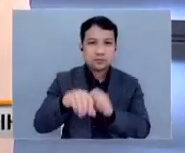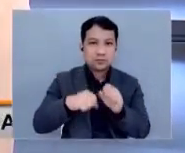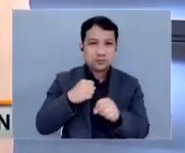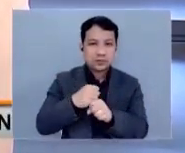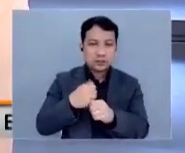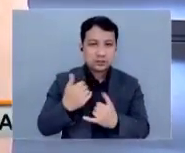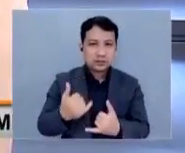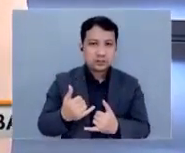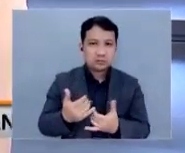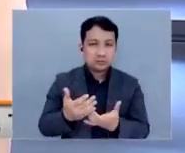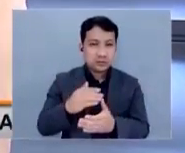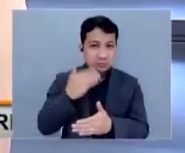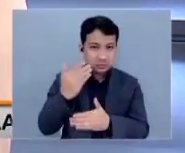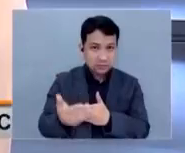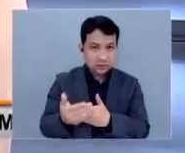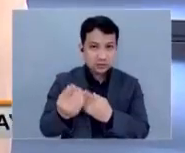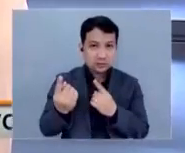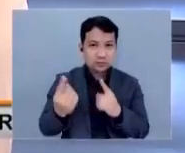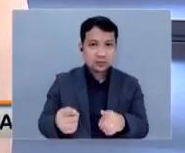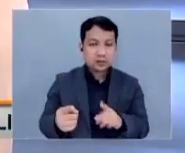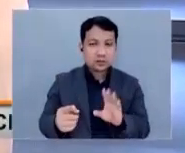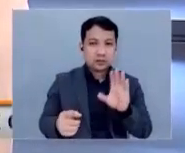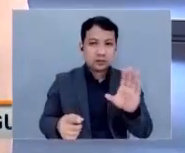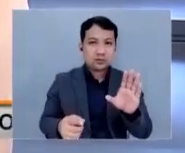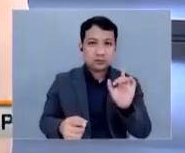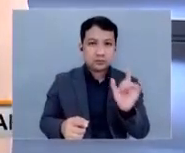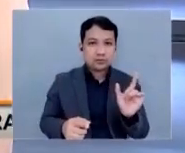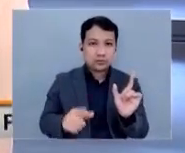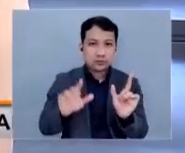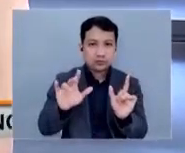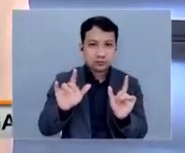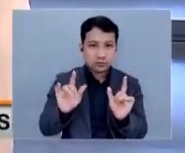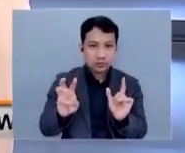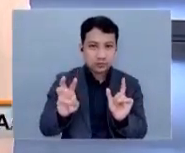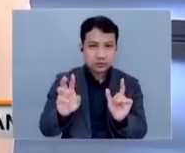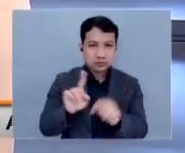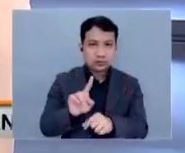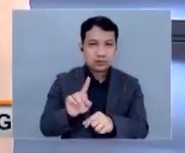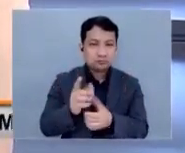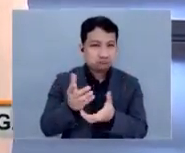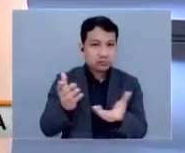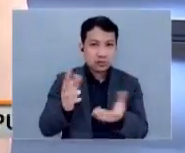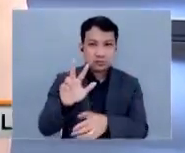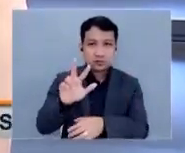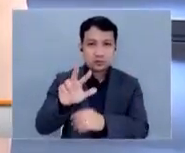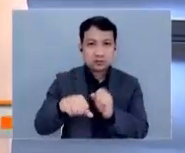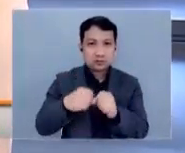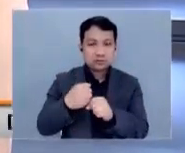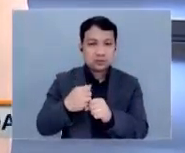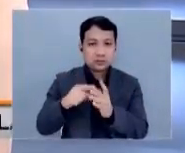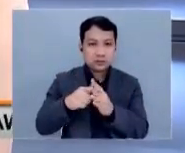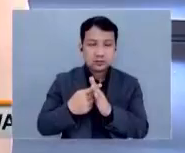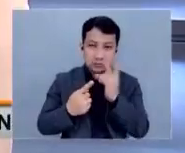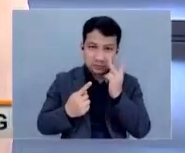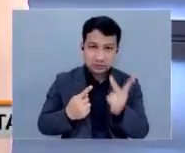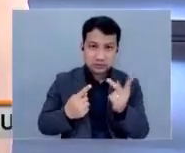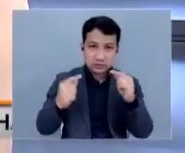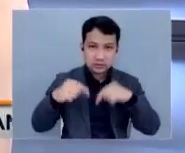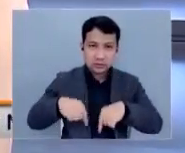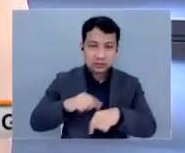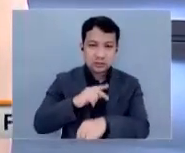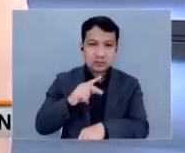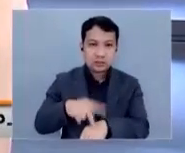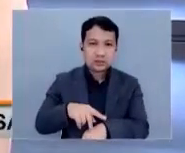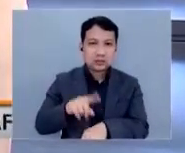Ang next stop po niyan sa atin sa 2061. And 3 years ago, nasilayan po sa ating bansa ang isa